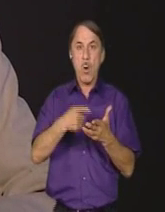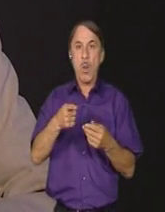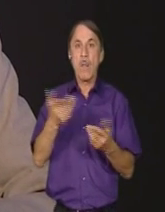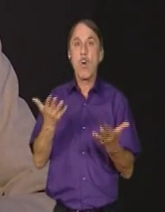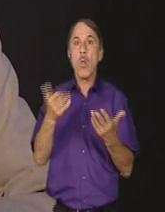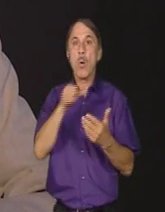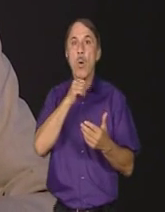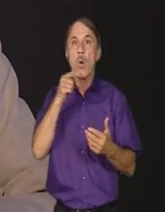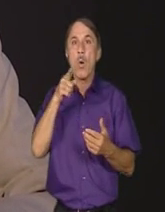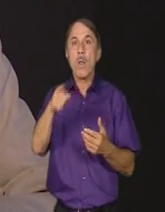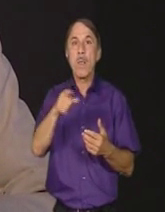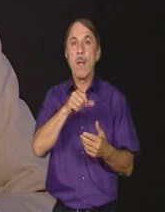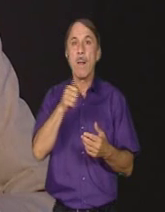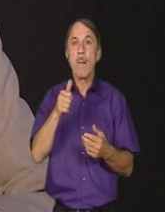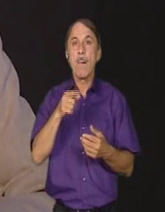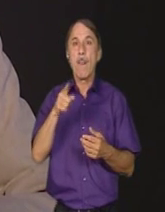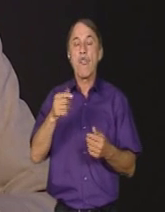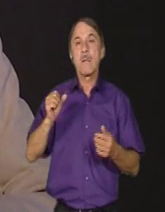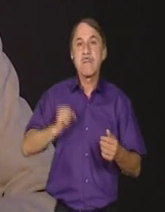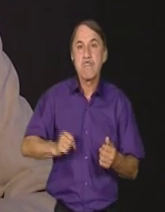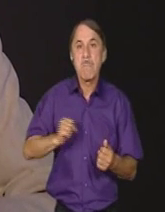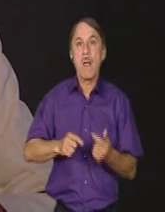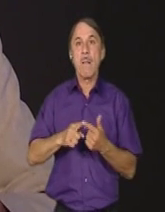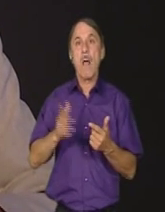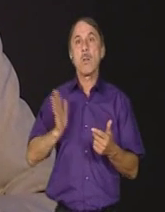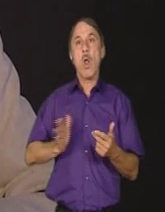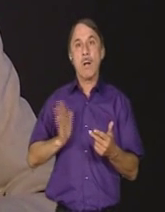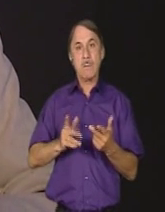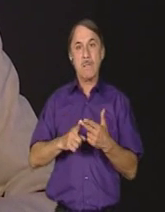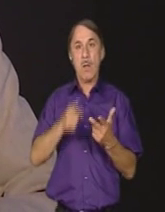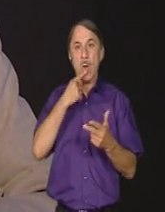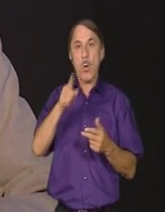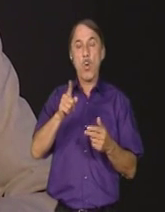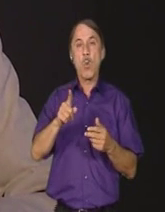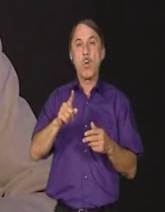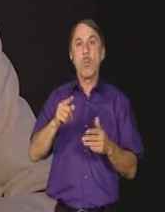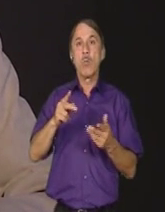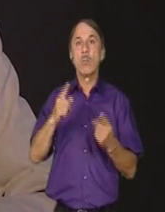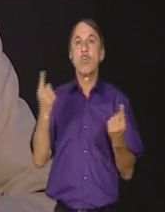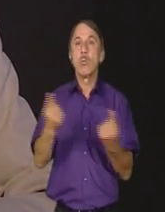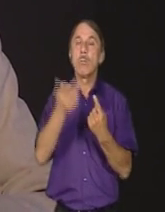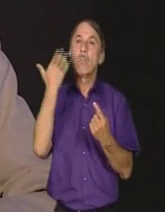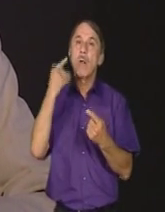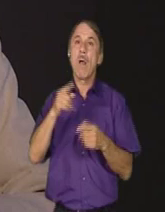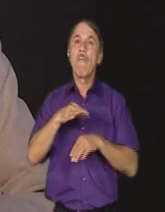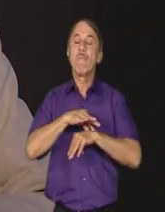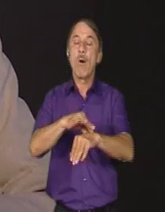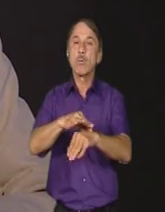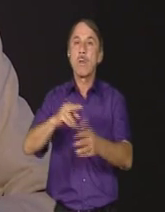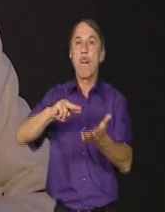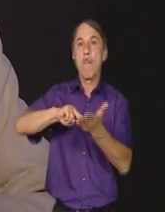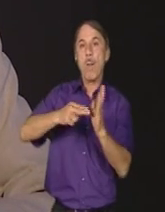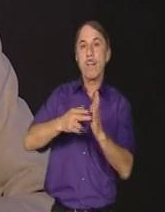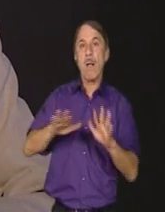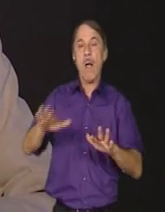vam pokazuje koliko je tada, sa koliko strpljenja, tolerancije i u drugačijoj atmosferi vođena politika i